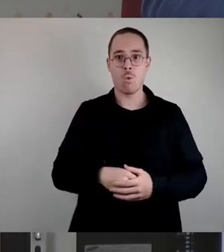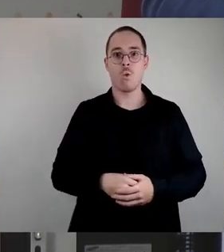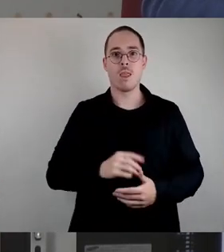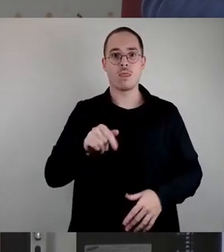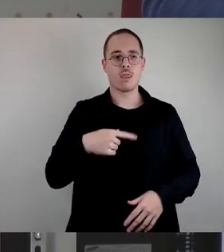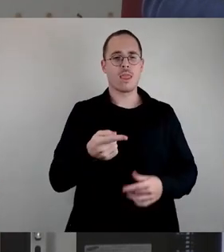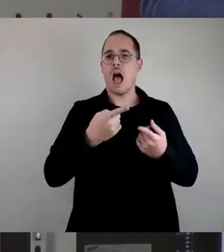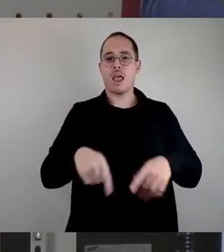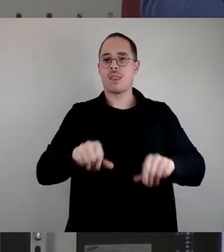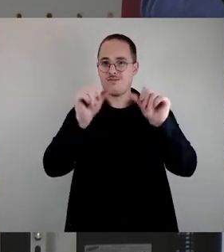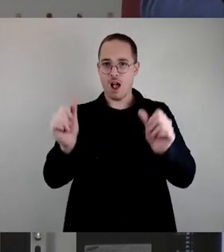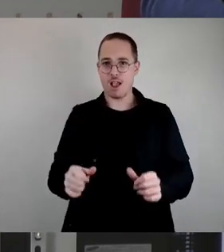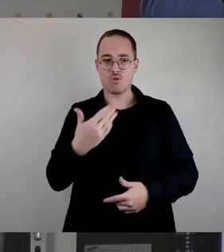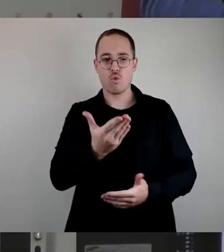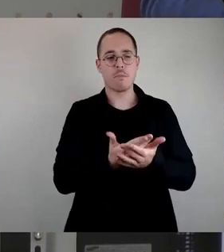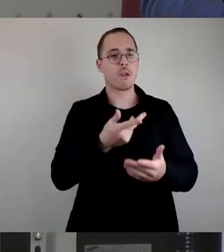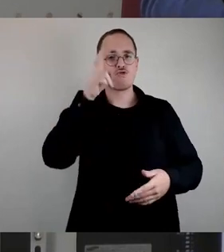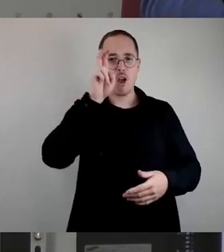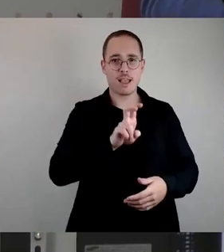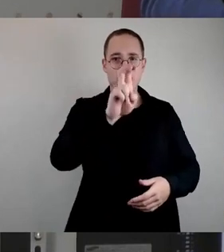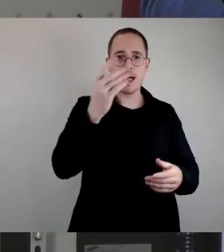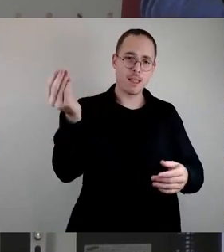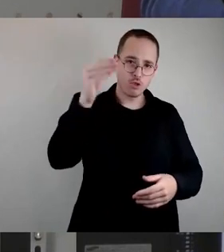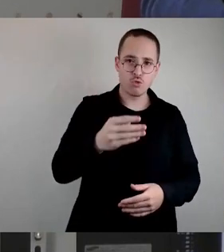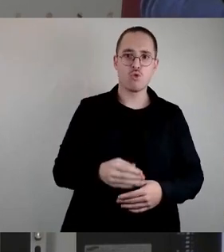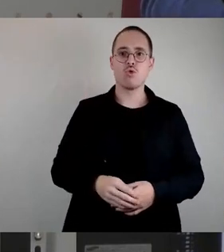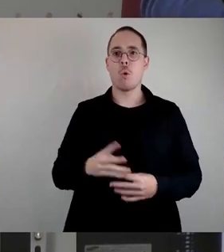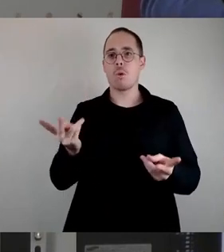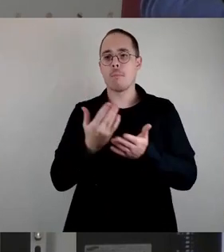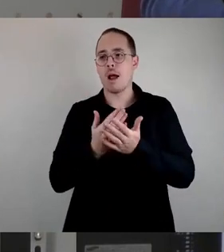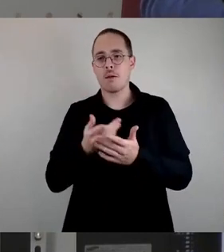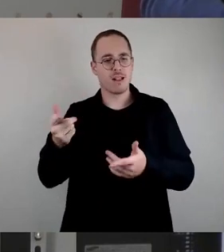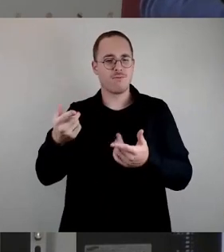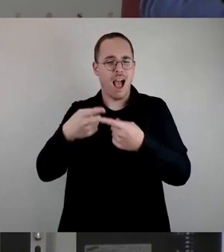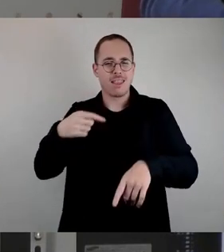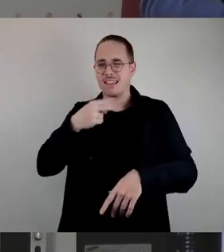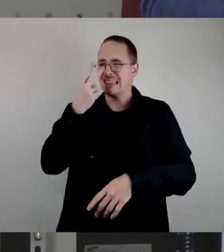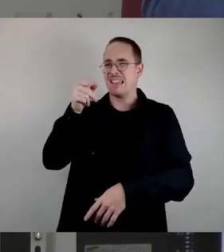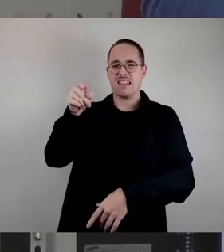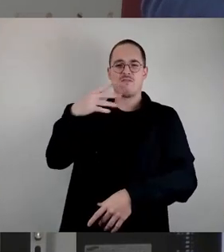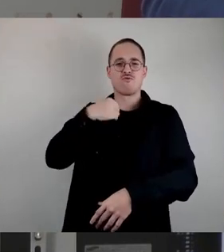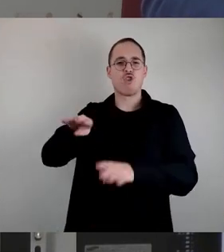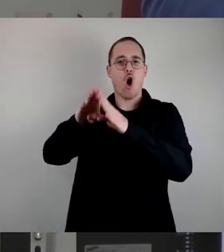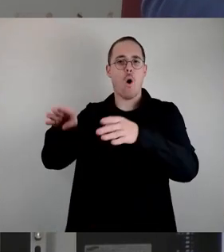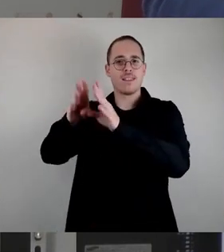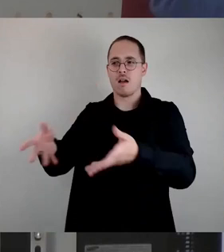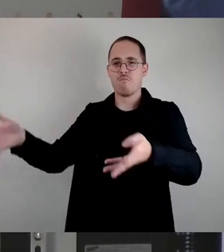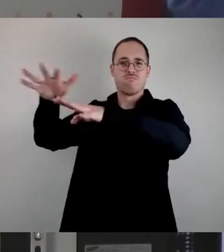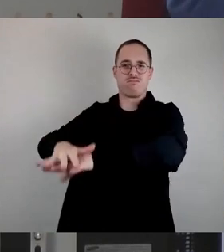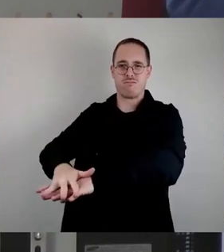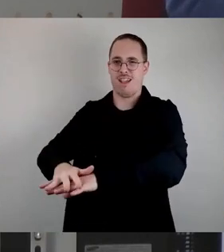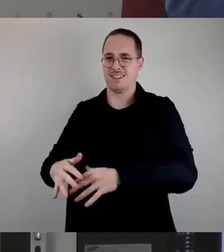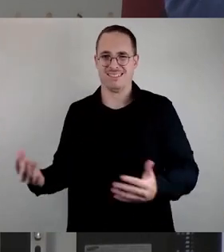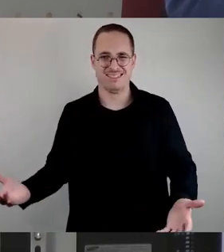die Straßenbahn drauf haben, bei einer Variante wurden dann ganze Häuserblocks abgerissen. So, also es vollkommen absurd.